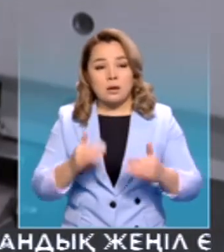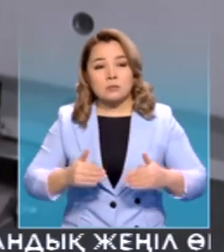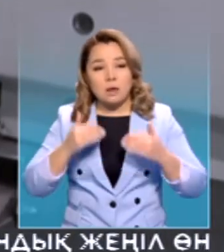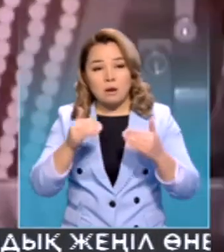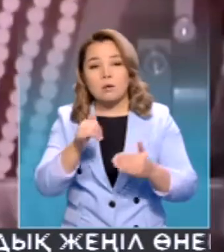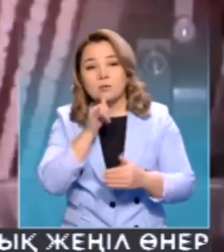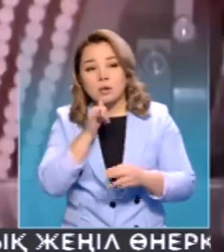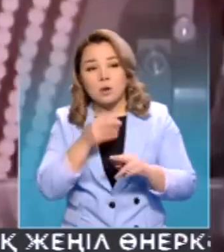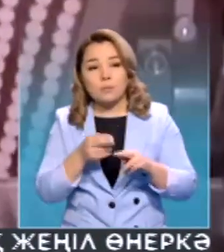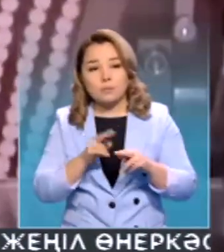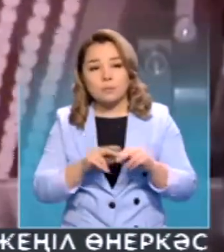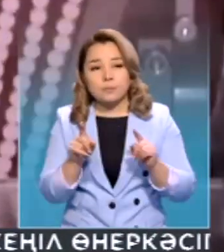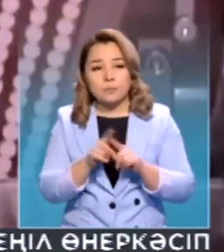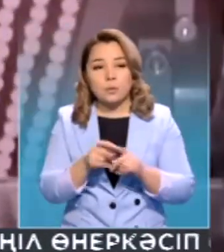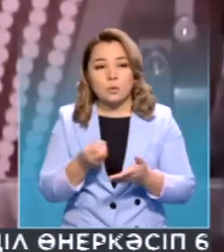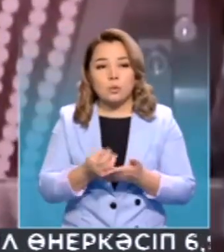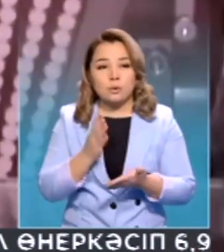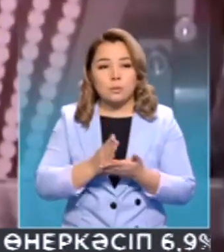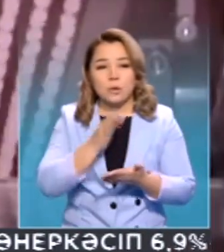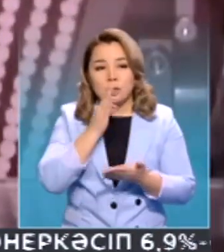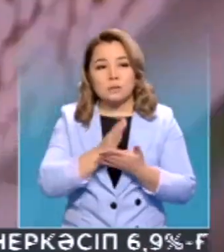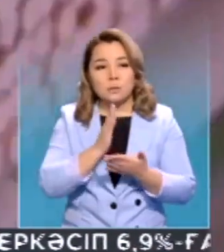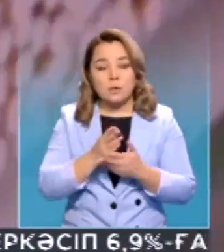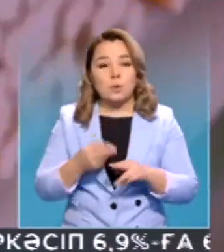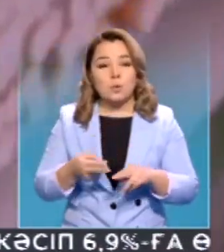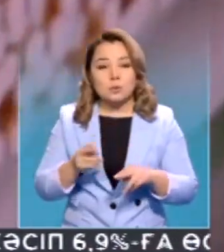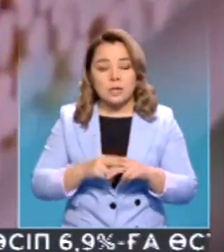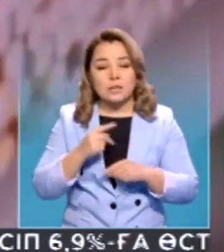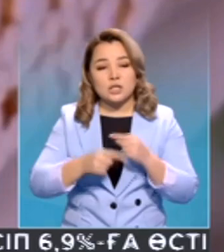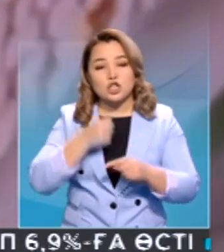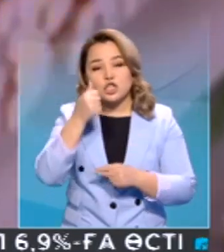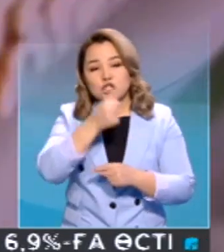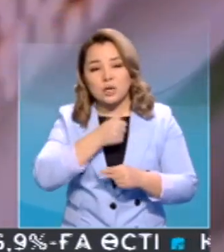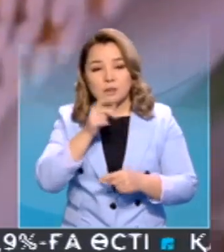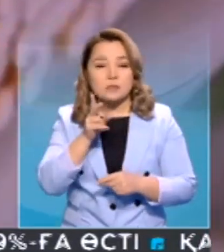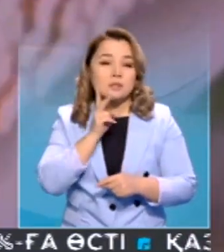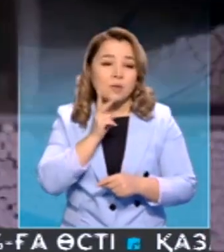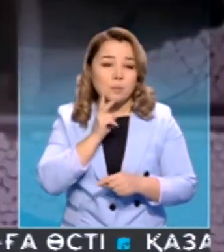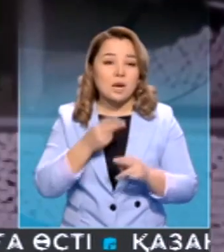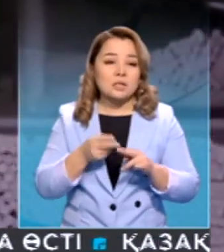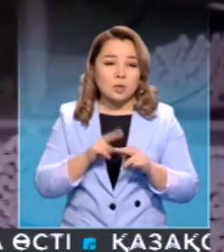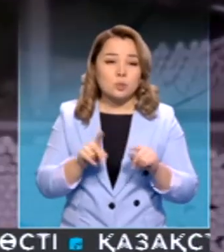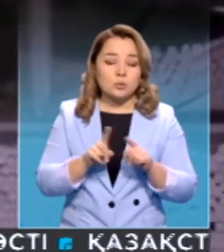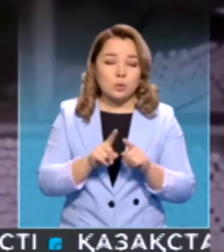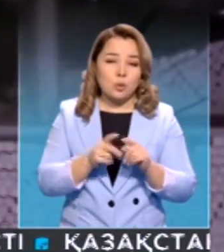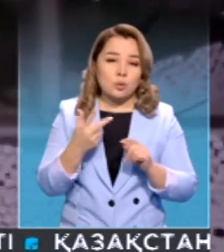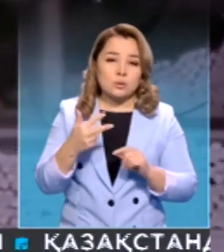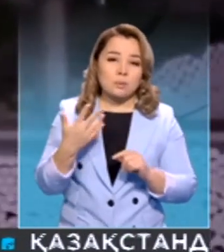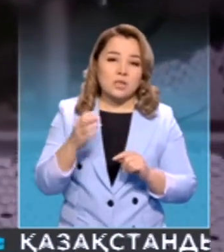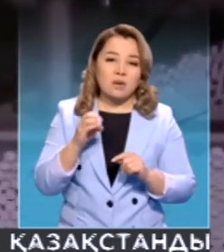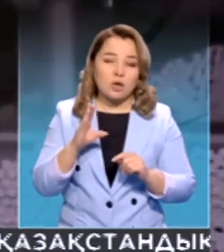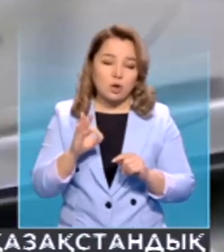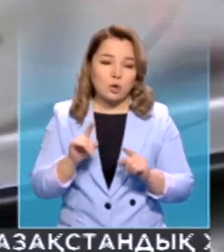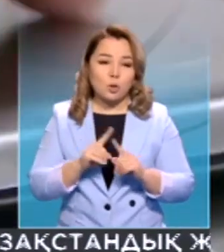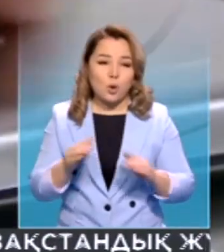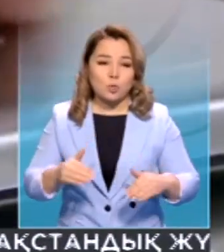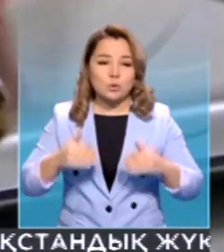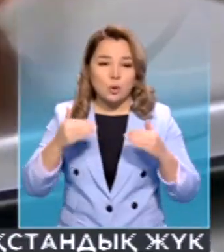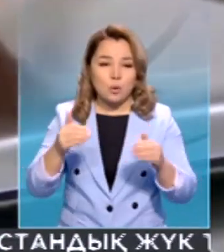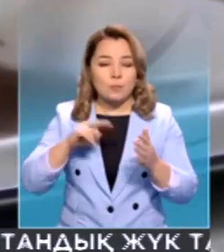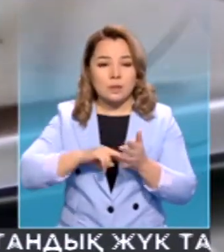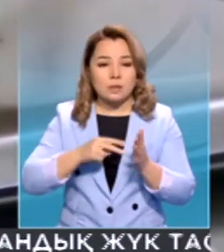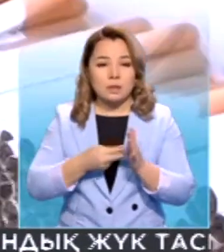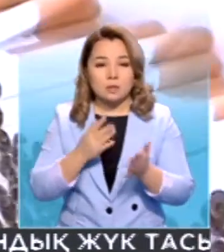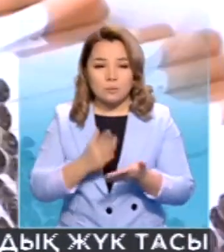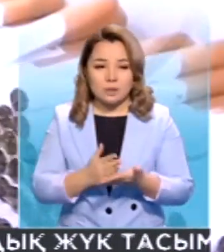табак өнімдері биыл тағы да қымбаттай түсуі мүмкін, өйткені келесі жылға дейін темекі акцизін 35 евроға дейін көтеру